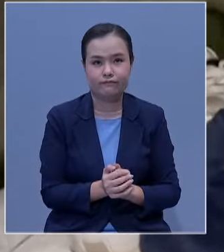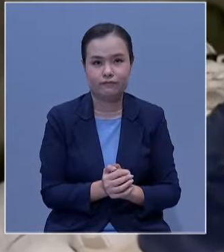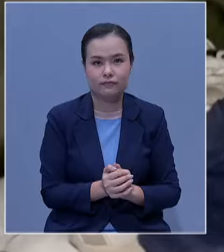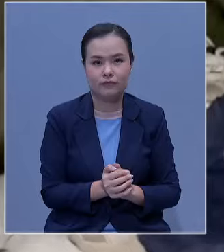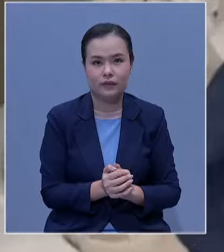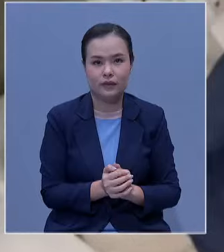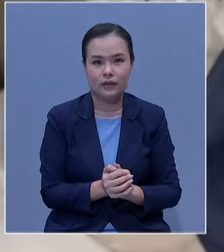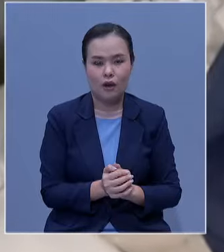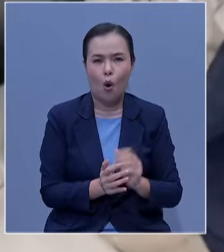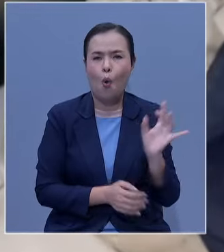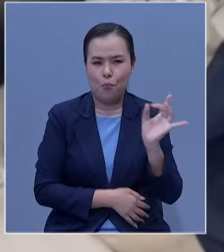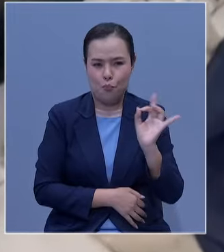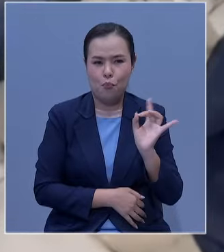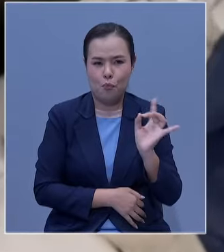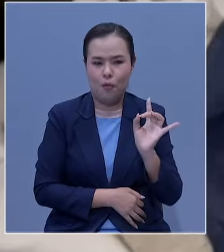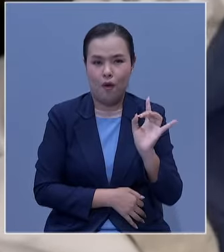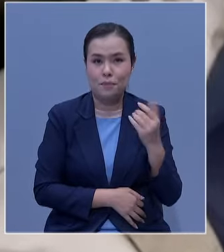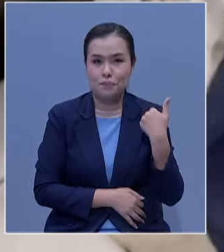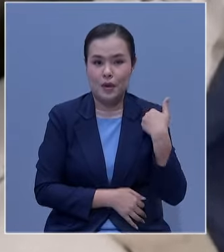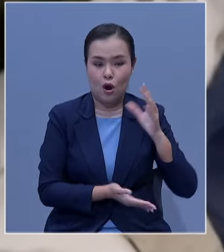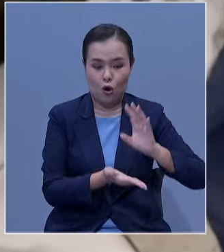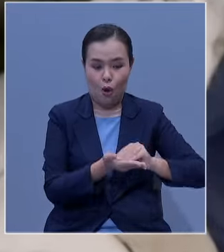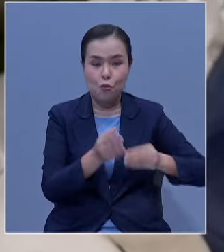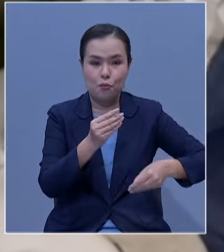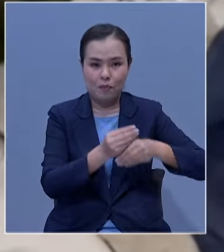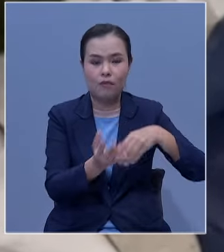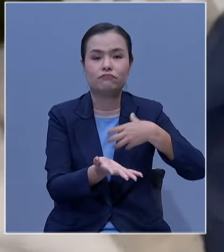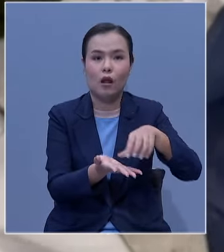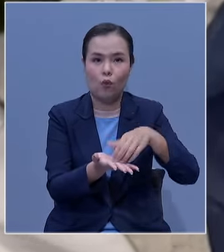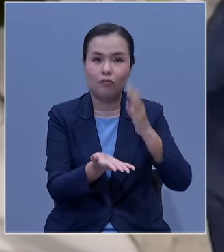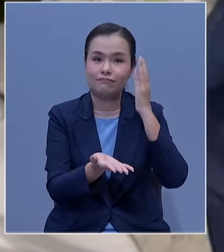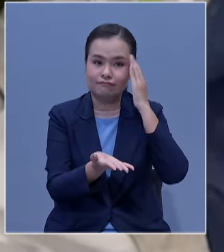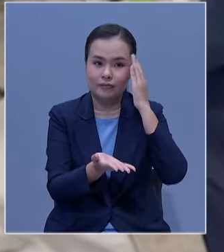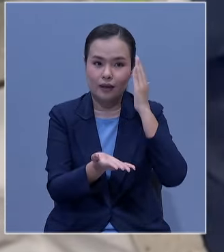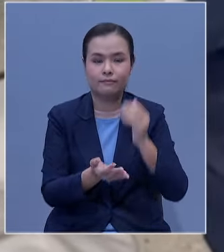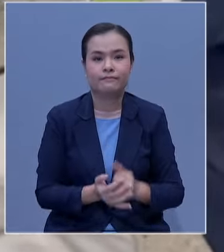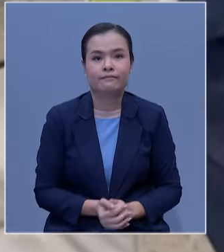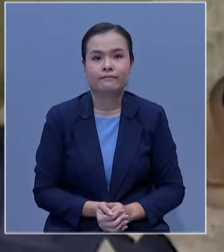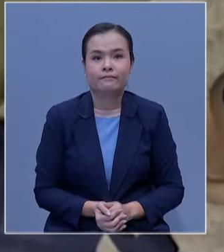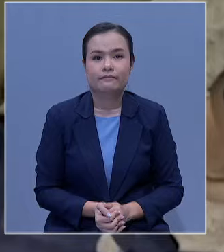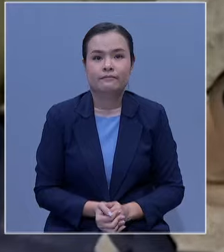น้องวิทย์จะยังคงปลอดภัยอยู่นะครับเดี๋ยวถ้ามีความคืบหน้าเพิ่มเติมเราจะรายงานให้ทราบต่อไปนะครับ